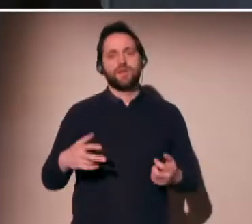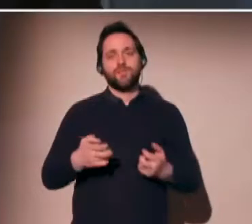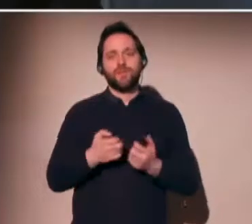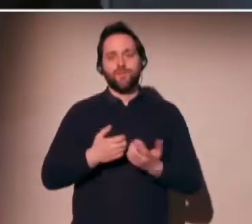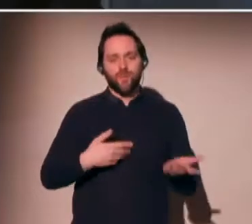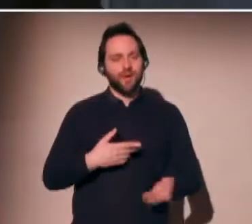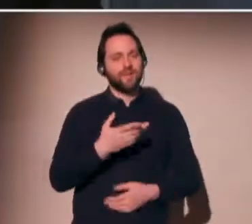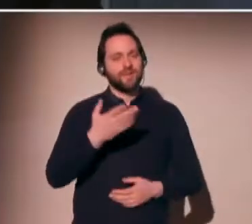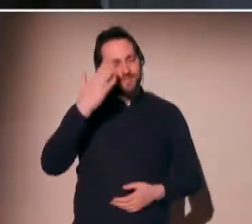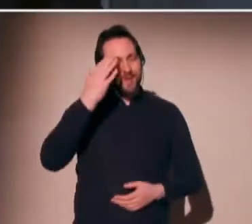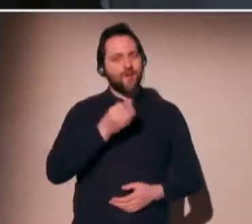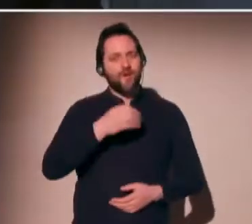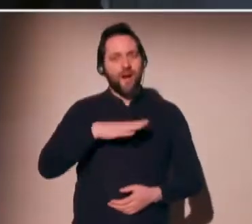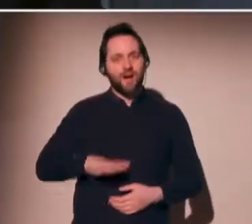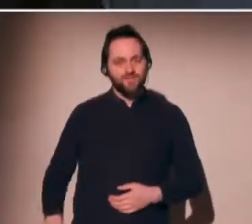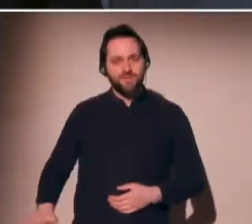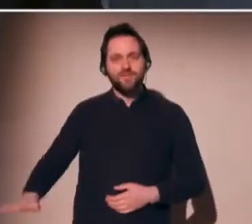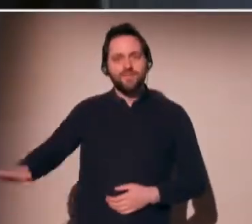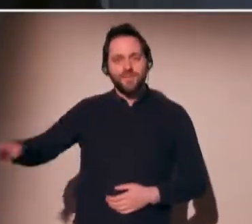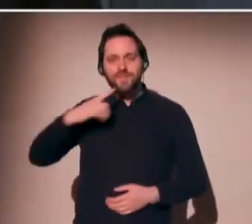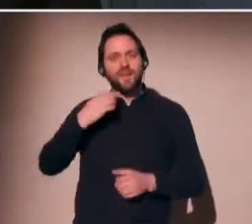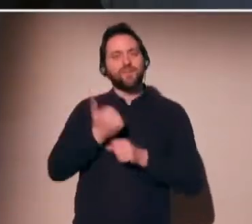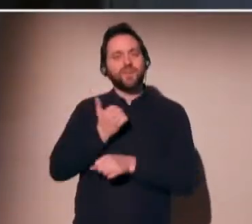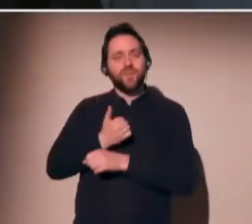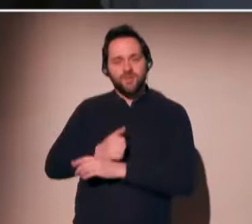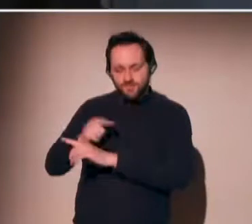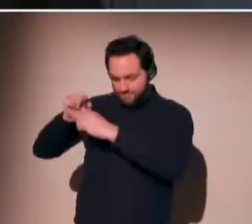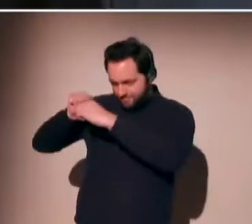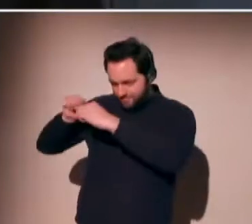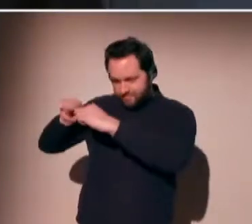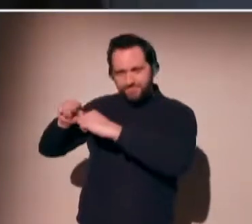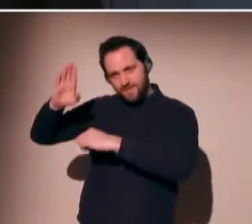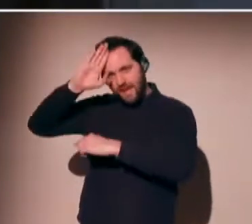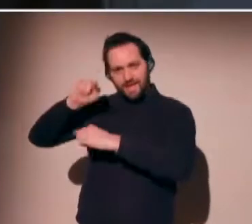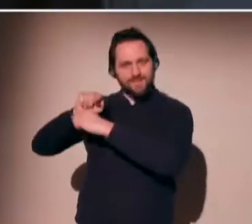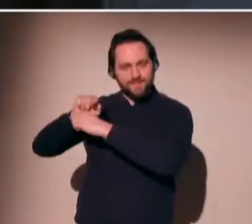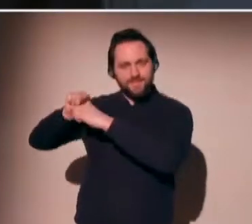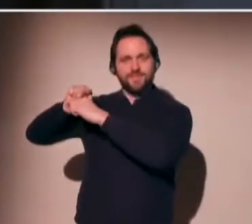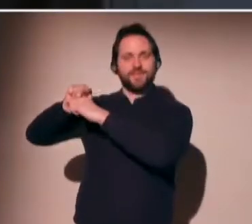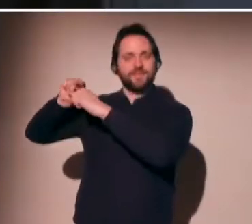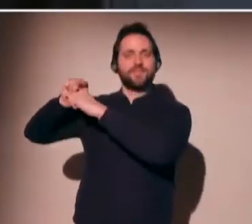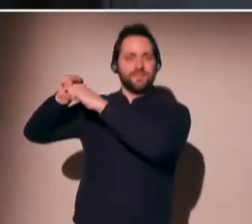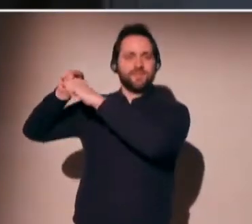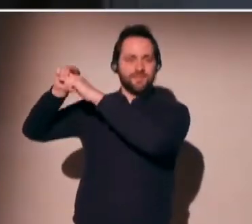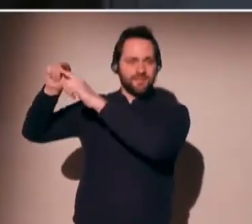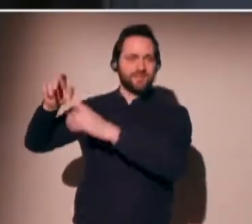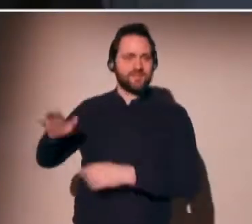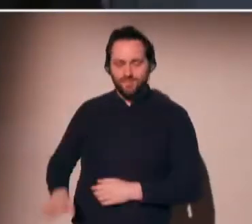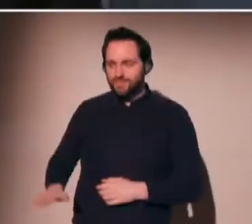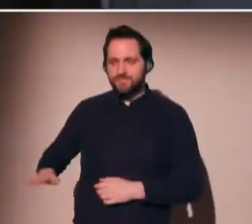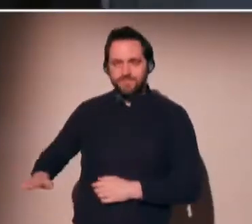de tracer une courbe qui va vous permettre de connaître approximativement la taille de votre enfant à n'importe quel moment de son